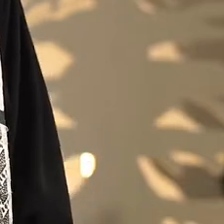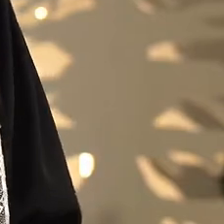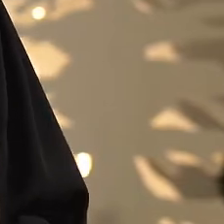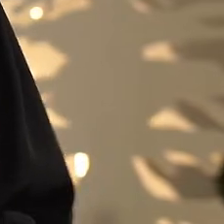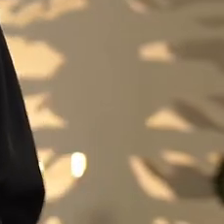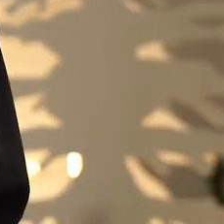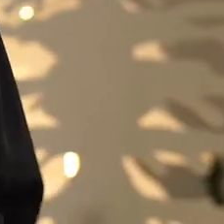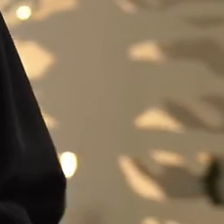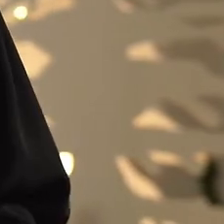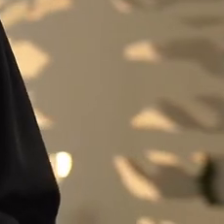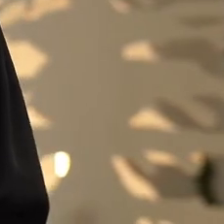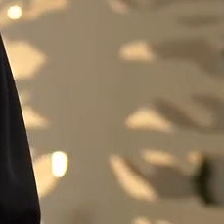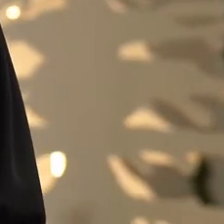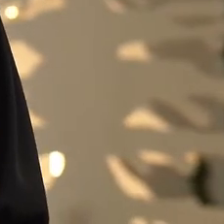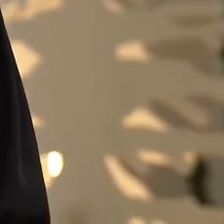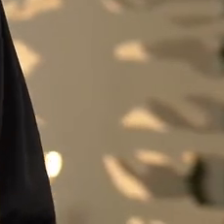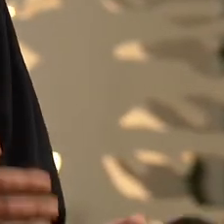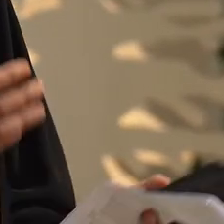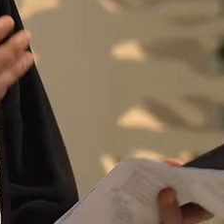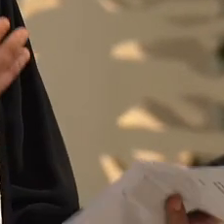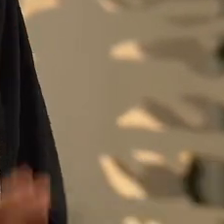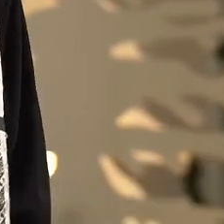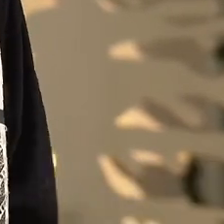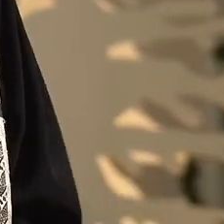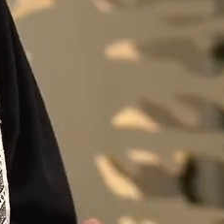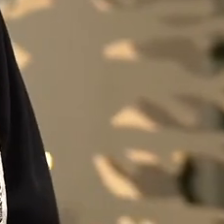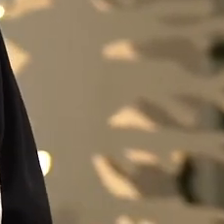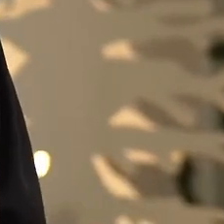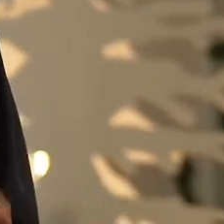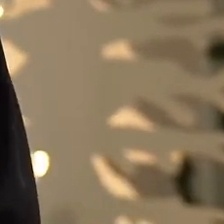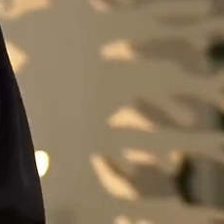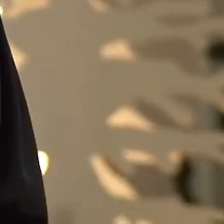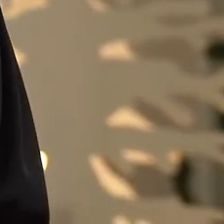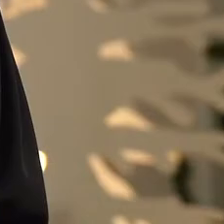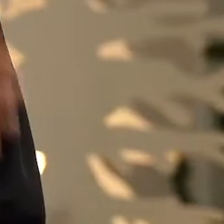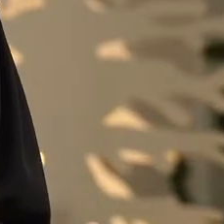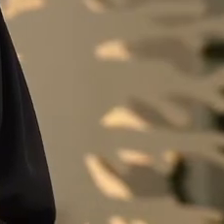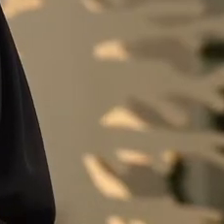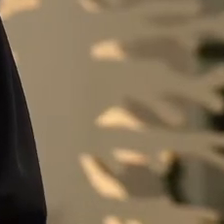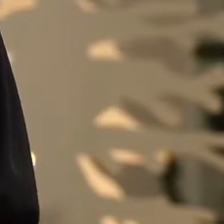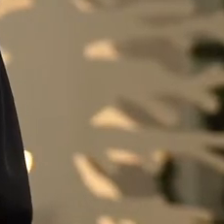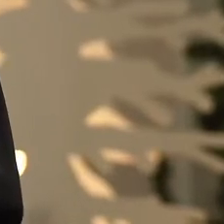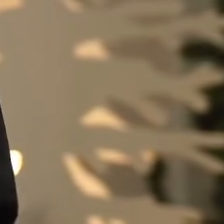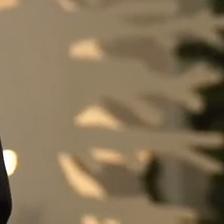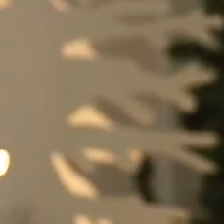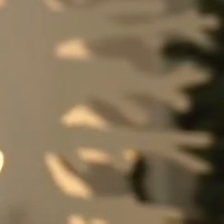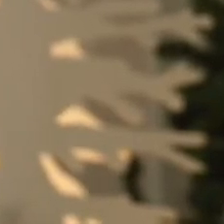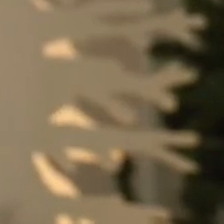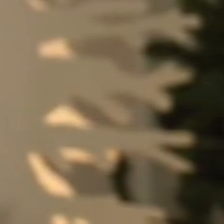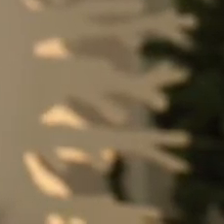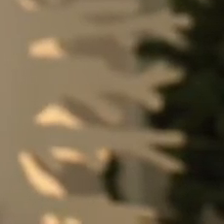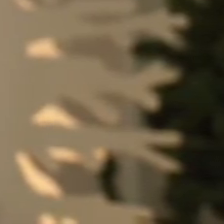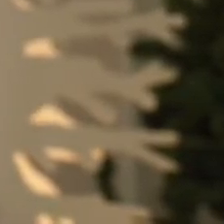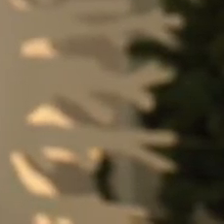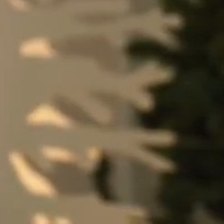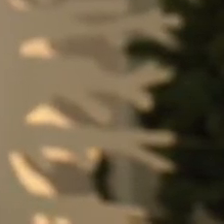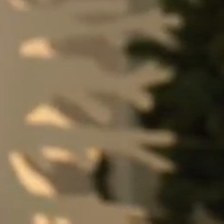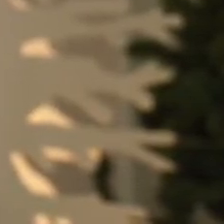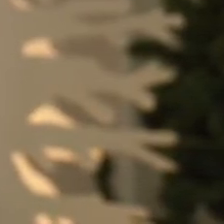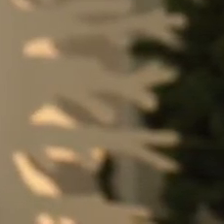Saudara-saudara, demikianlah Injil Tuhan Yesus Kristus. Yang berbahagia adalah setiap kita yang mendengarkan firman Allah dan yang memeliharanya.